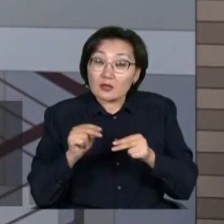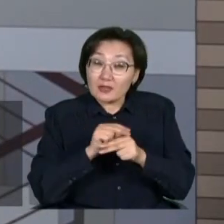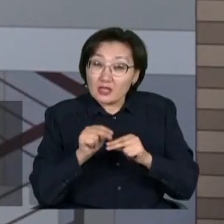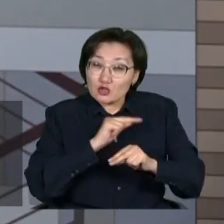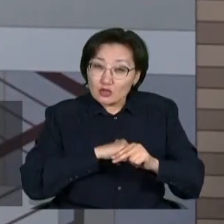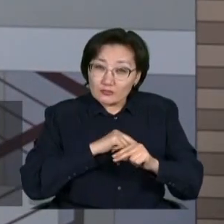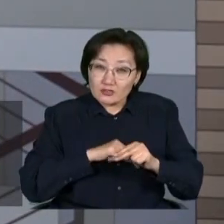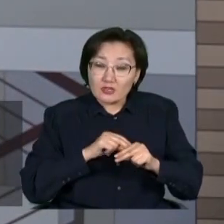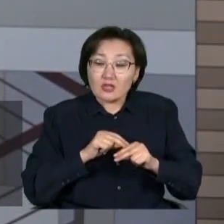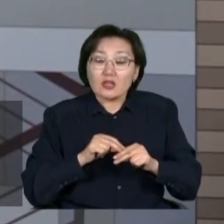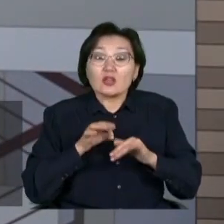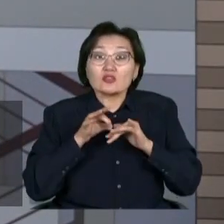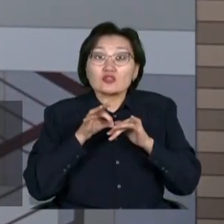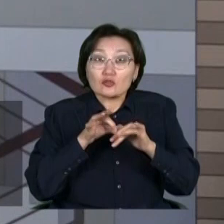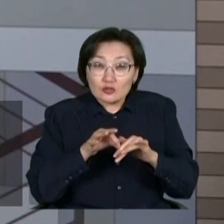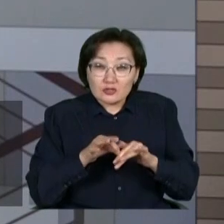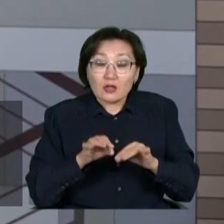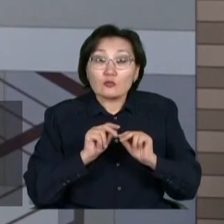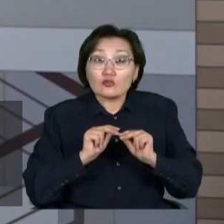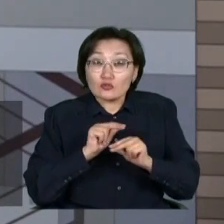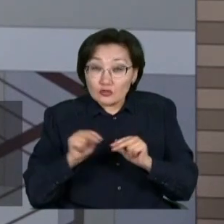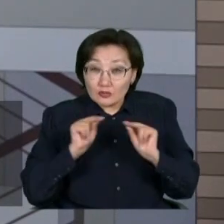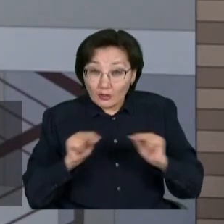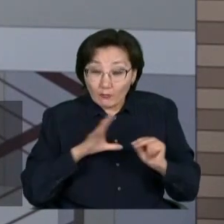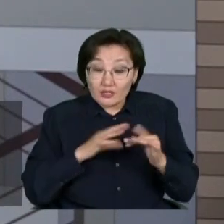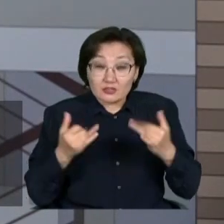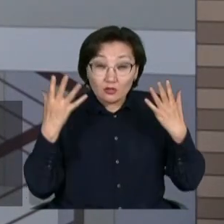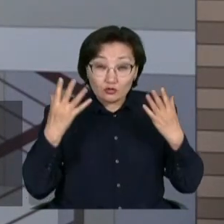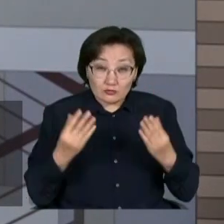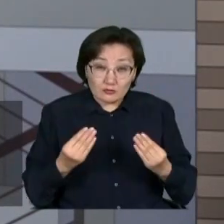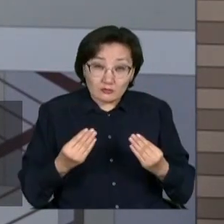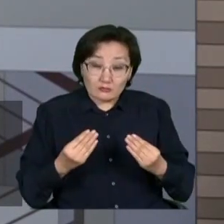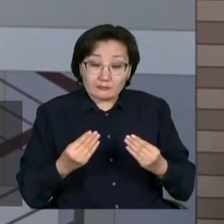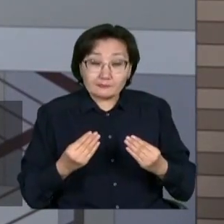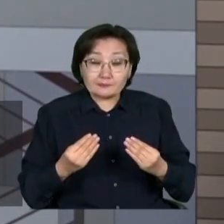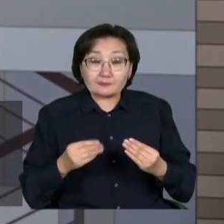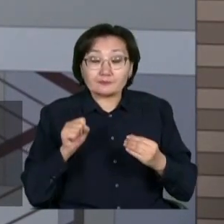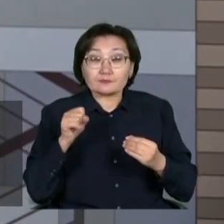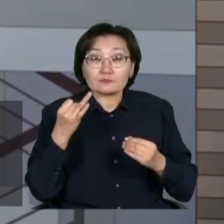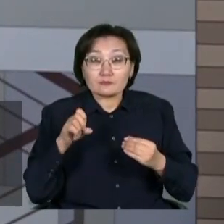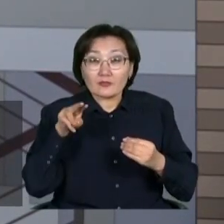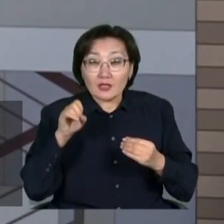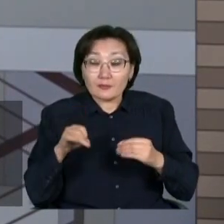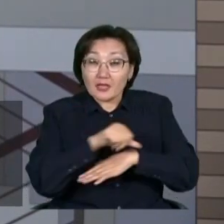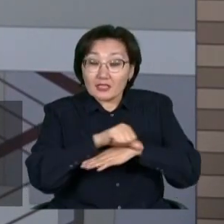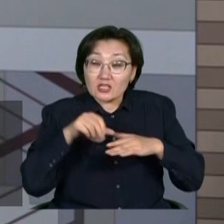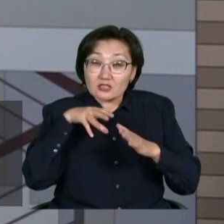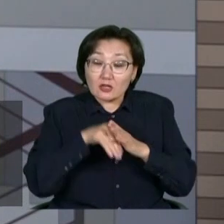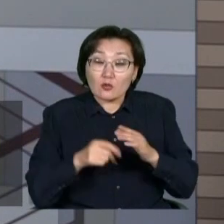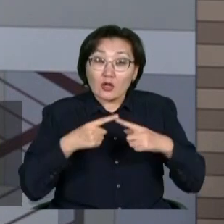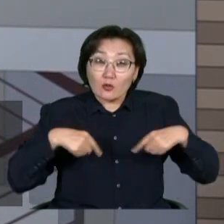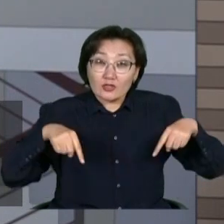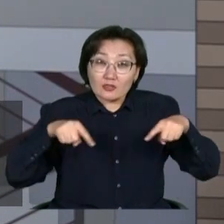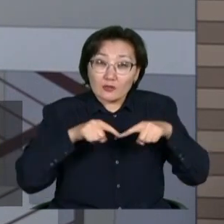жұмыстарын ғане жүргізуді үйретсек бөлім алушыларымызға. Қазіргі таңда IP адрестерді енгізу, станцияларды